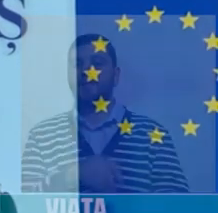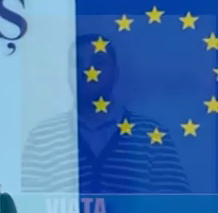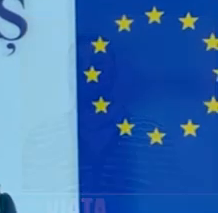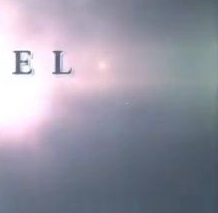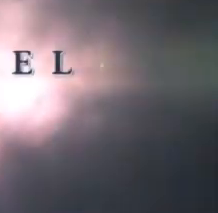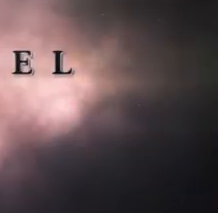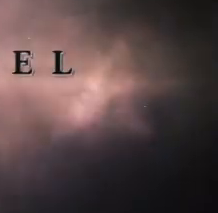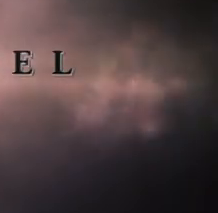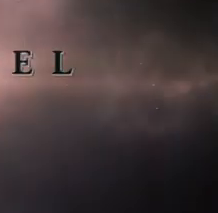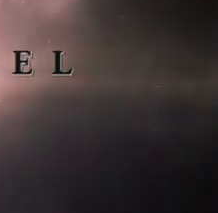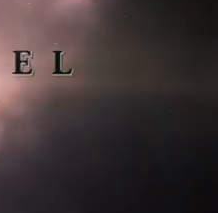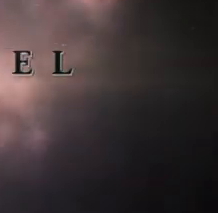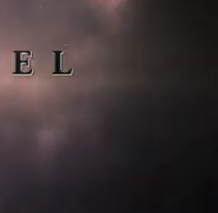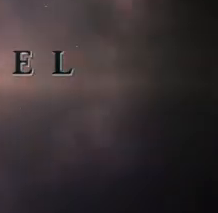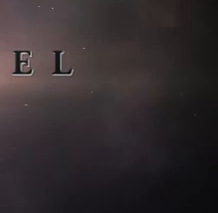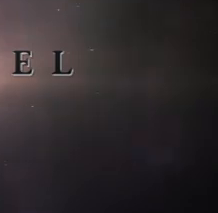lei.